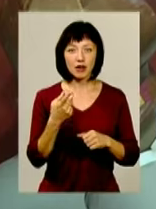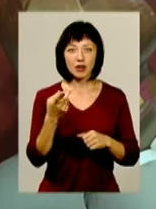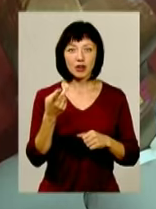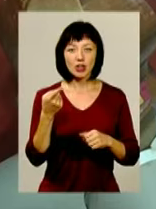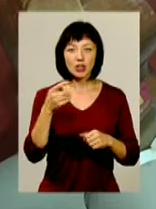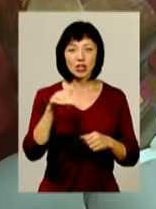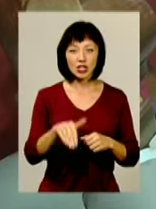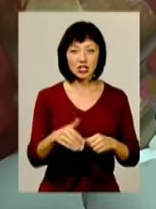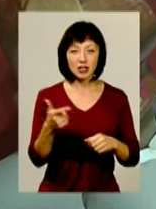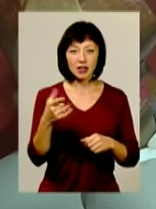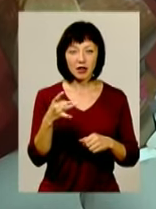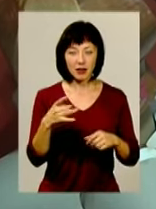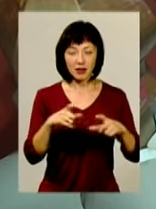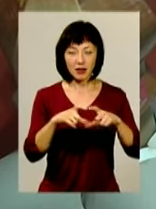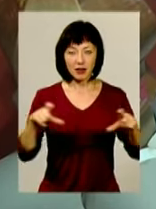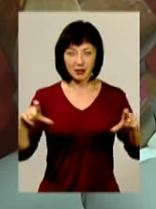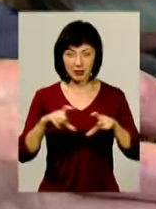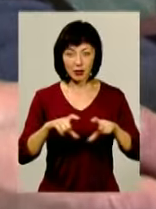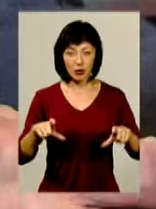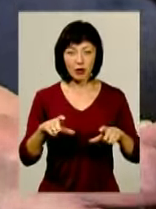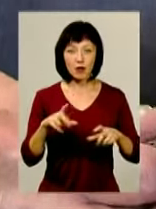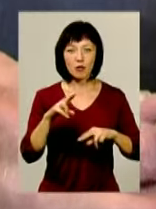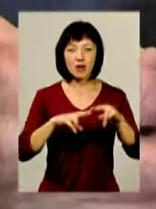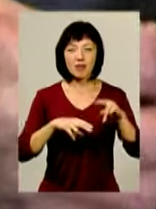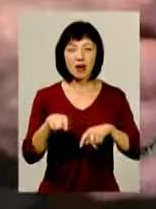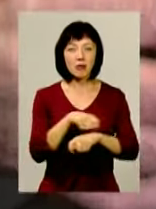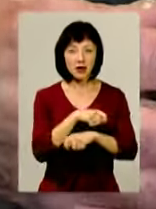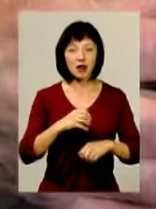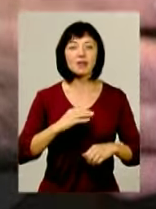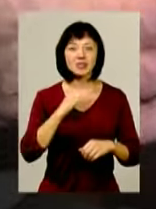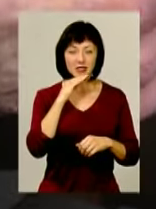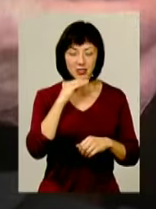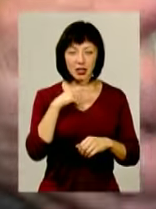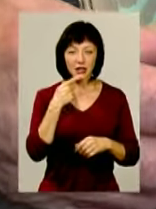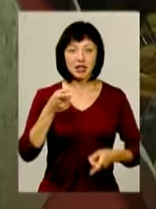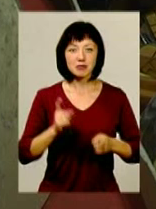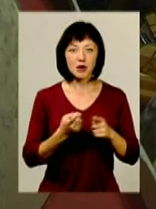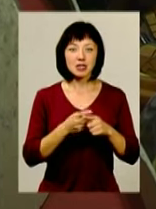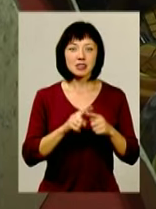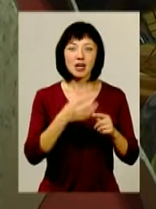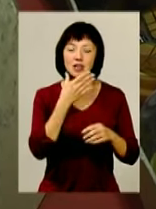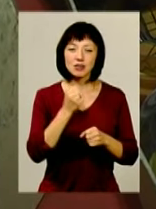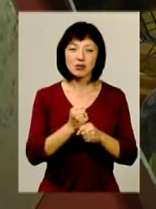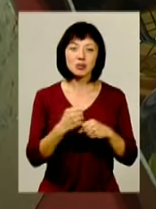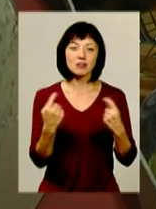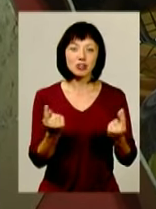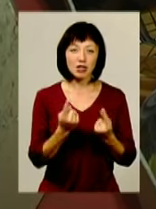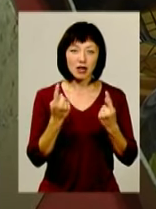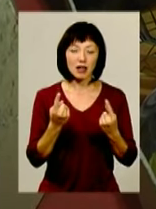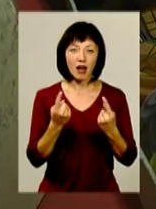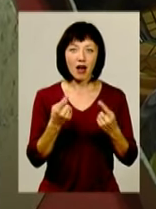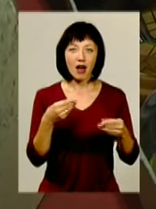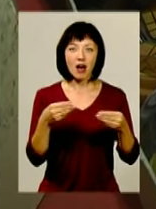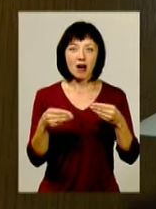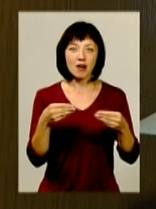гривень. Будівельного матеріалу мене вистачає. Жартома, говорить дідусь. Насправді ця краса зроблена зі звичайних картонних